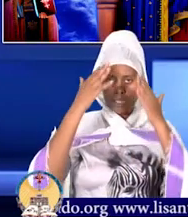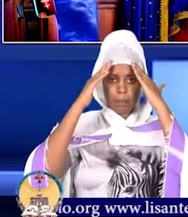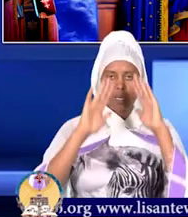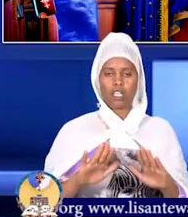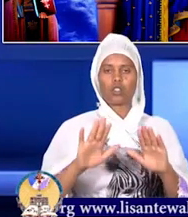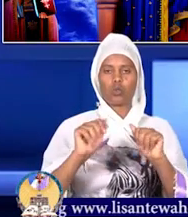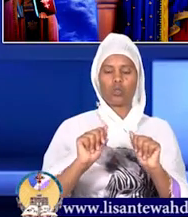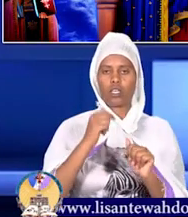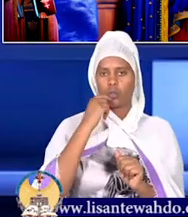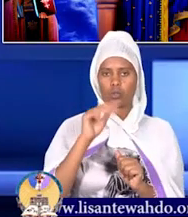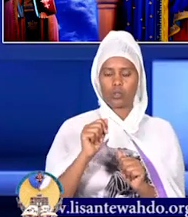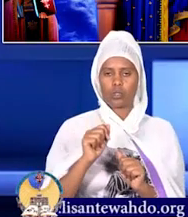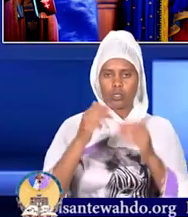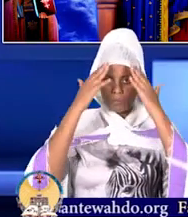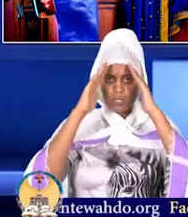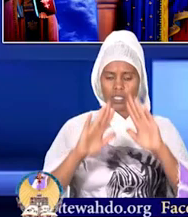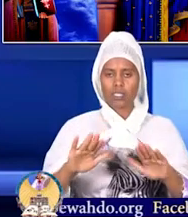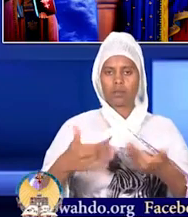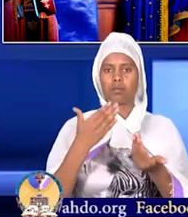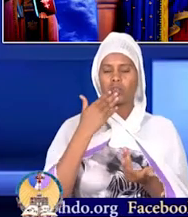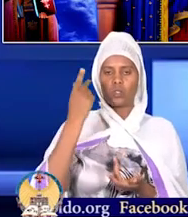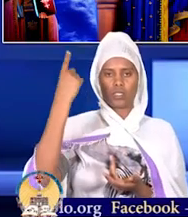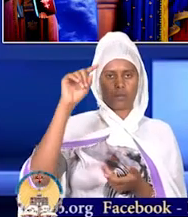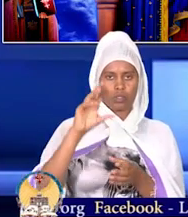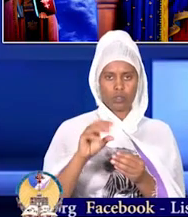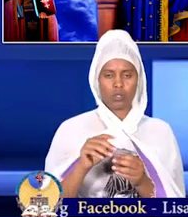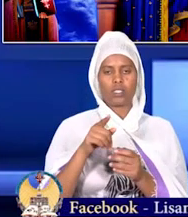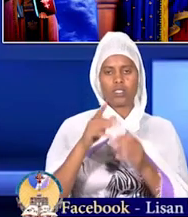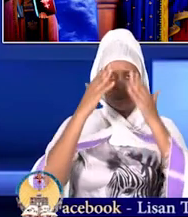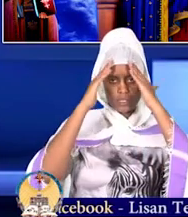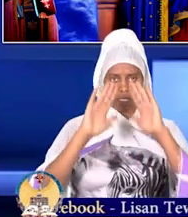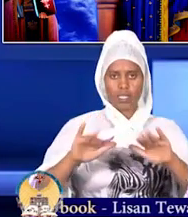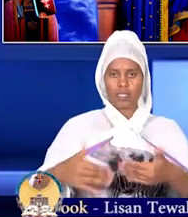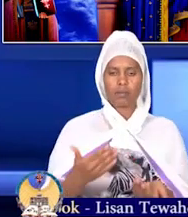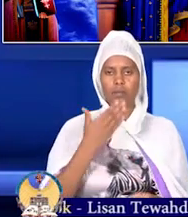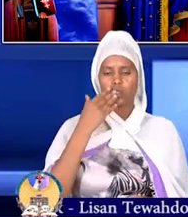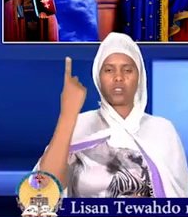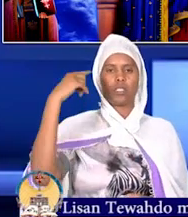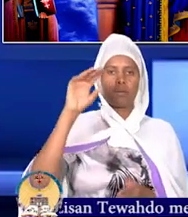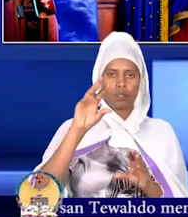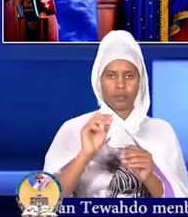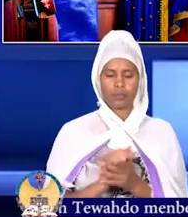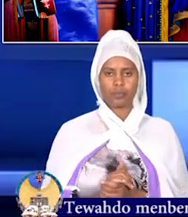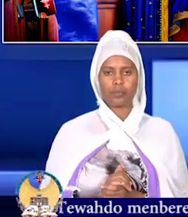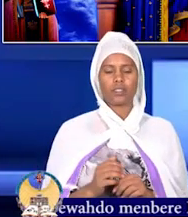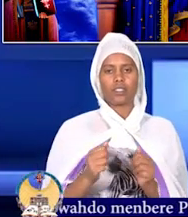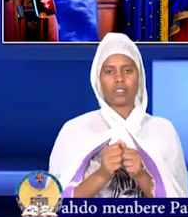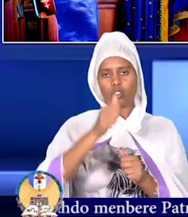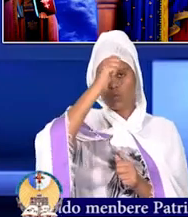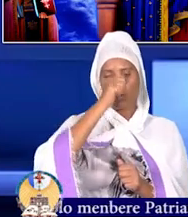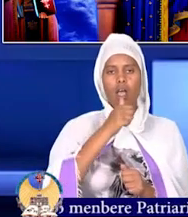دمة كتكوني خايلو تزبرخد دهبكو زي أبيهير عملخي اتس اگاز هب اگزی ابیهر